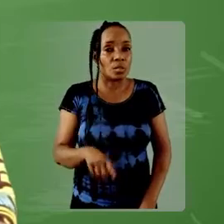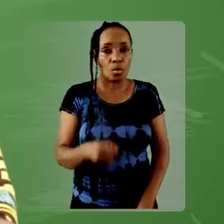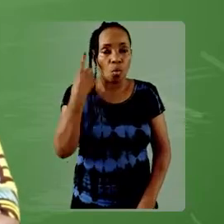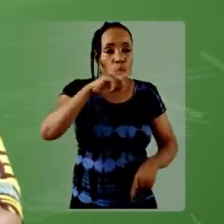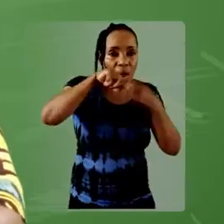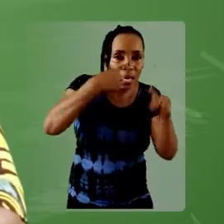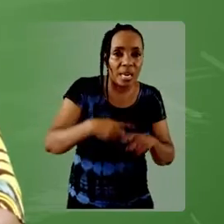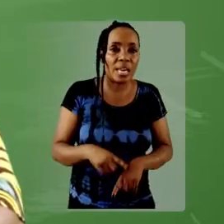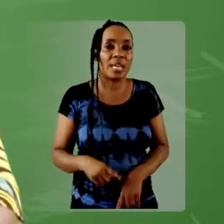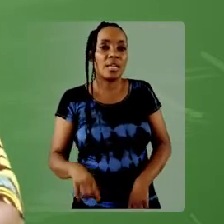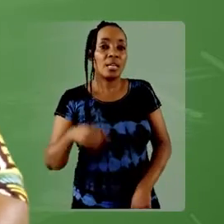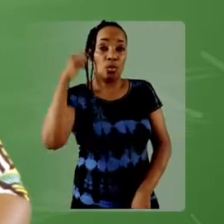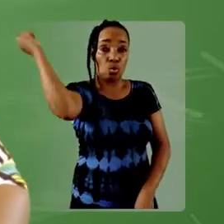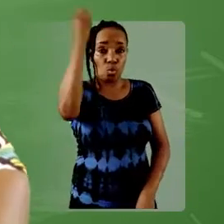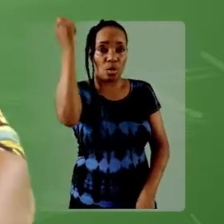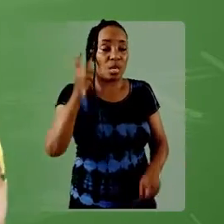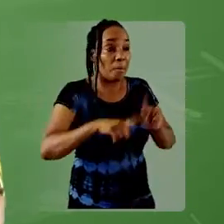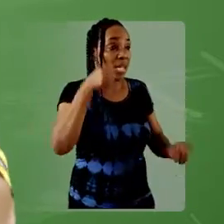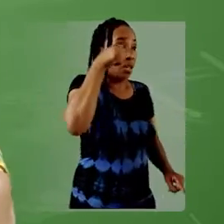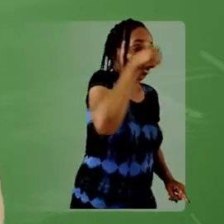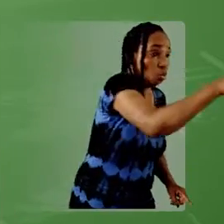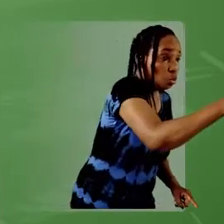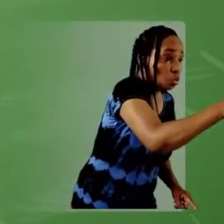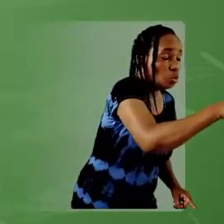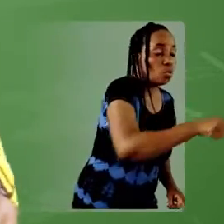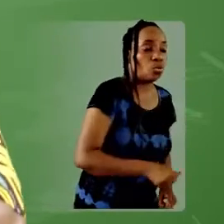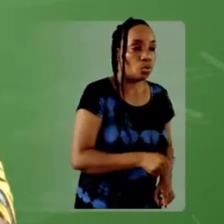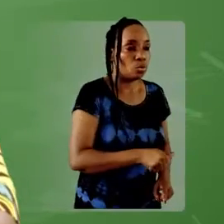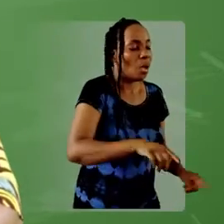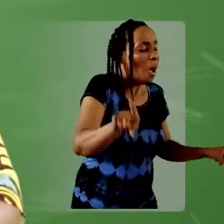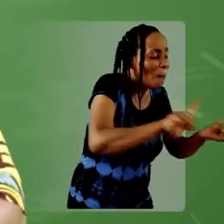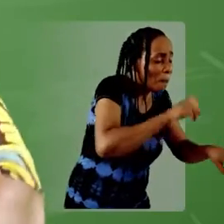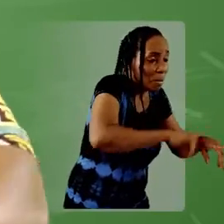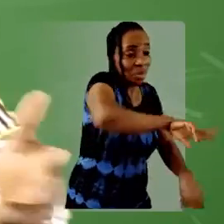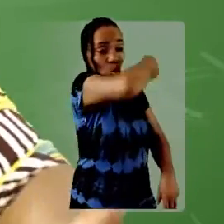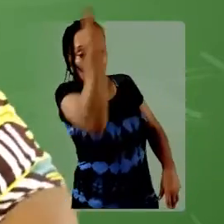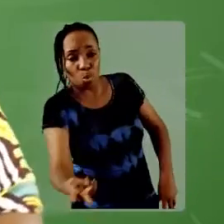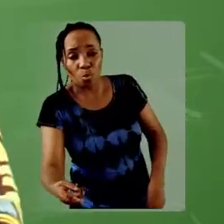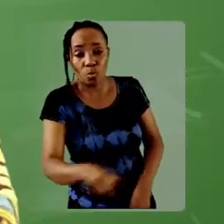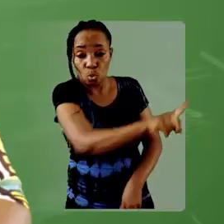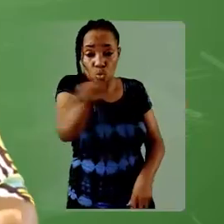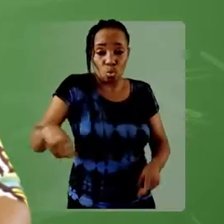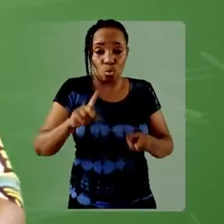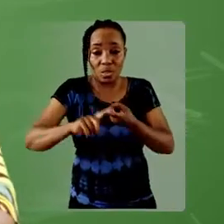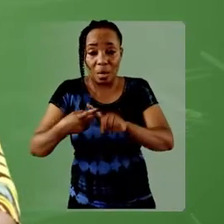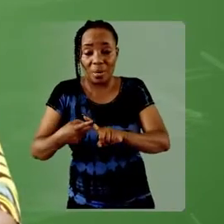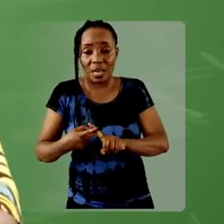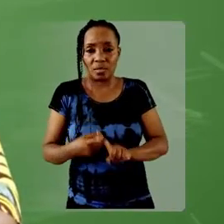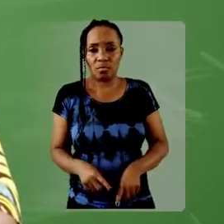sur l'interrupteur, il est jeté, il est projeté par terre. Ses camarades ne comprennent pas